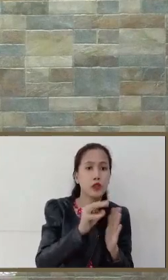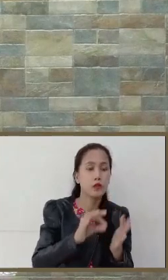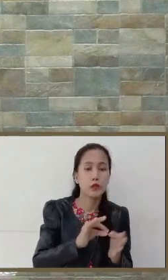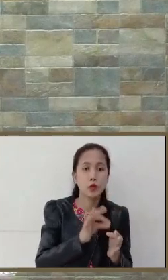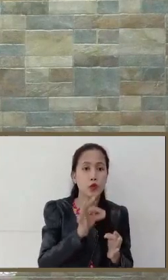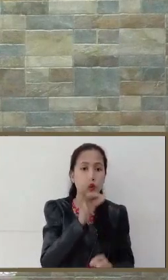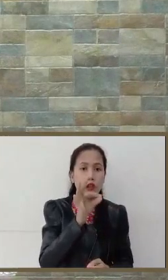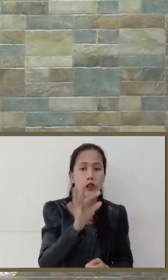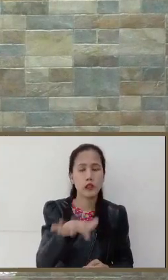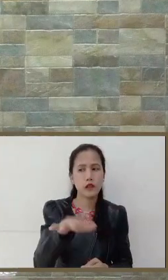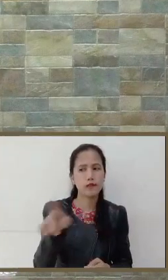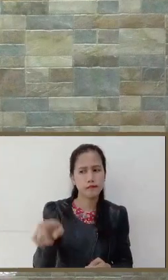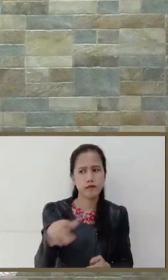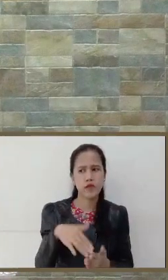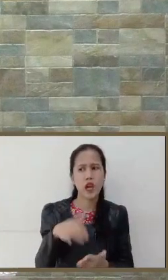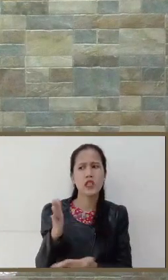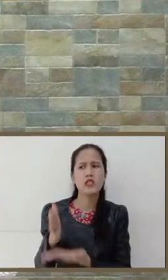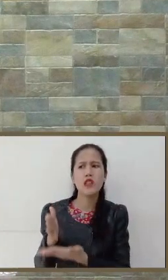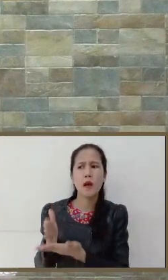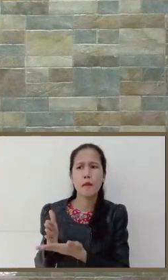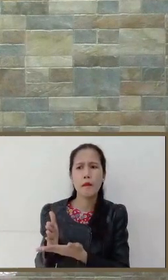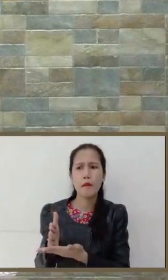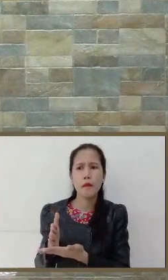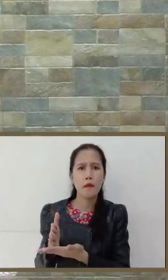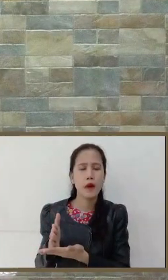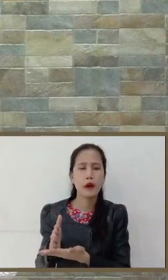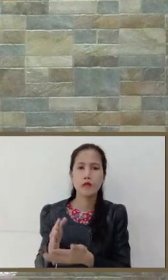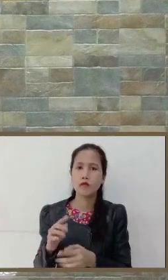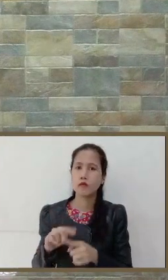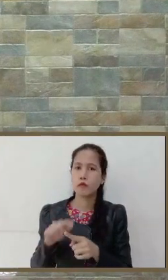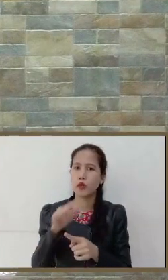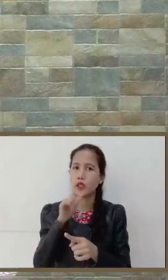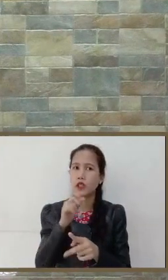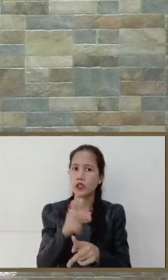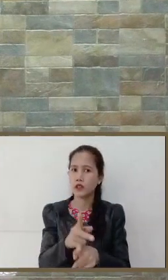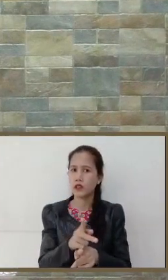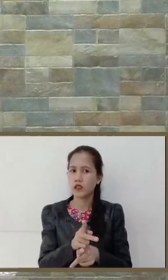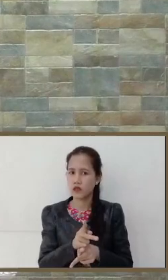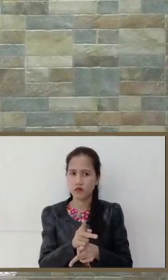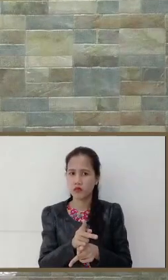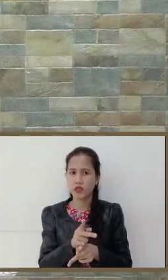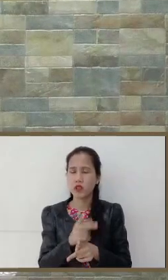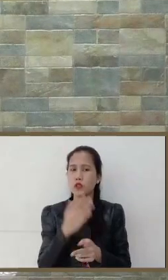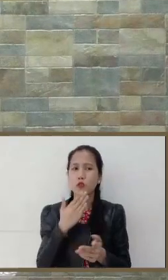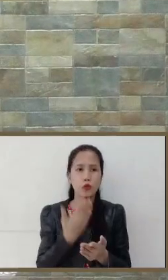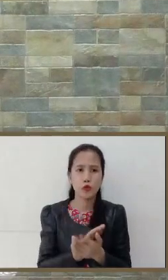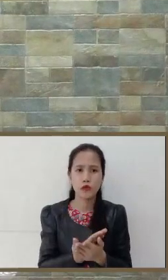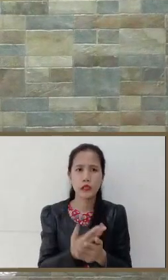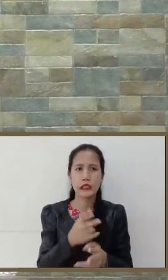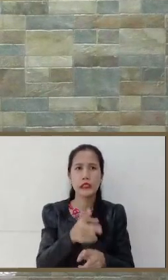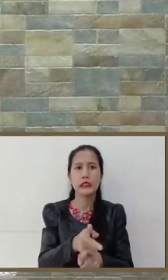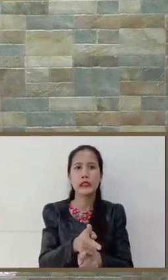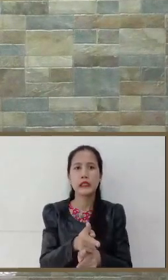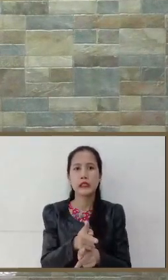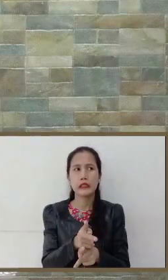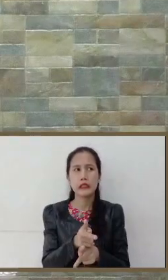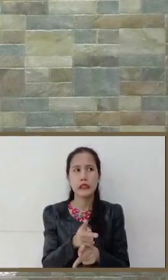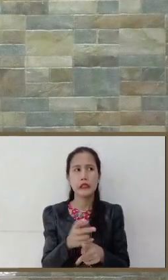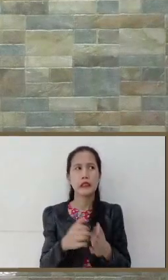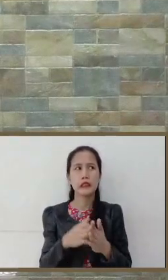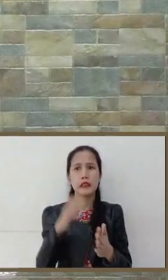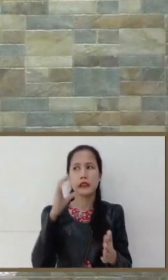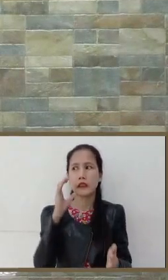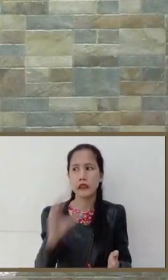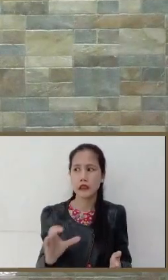Mga kapatid, hindi niya tinake yon as correction. Tinake niya yon as condemnation. Na inisip niya, alam niyo po, ang isang taong merong